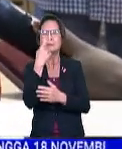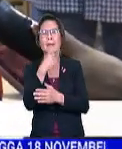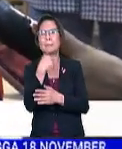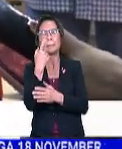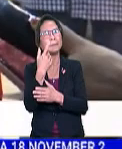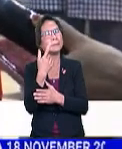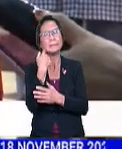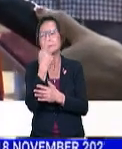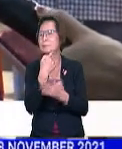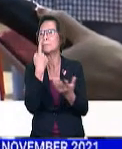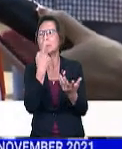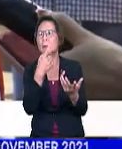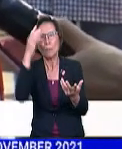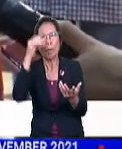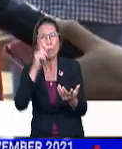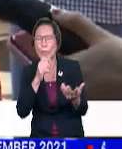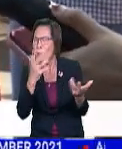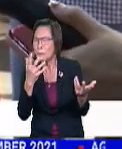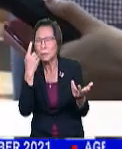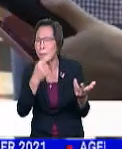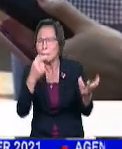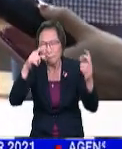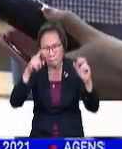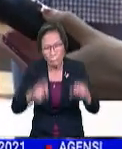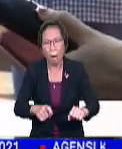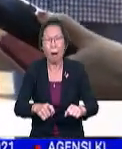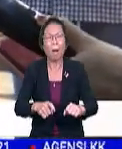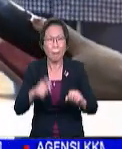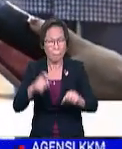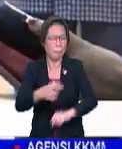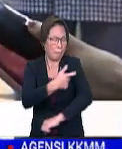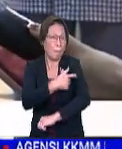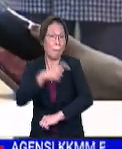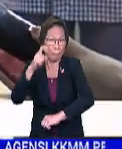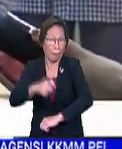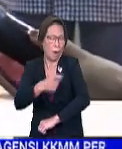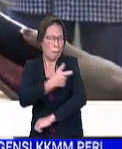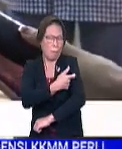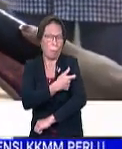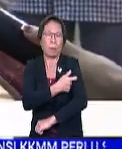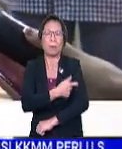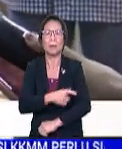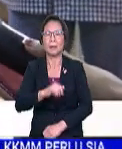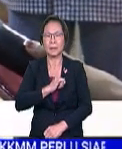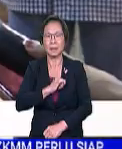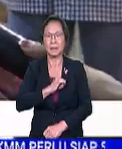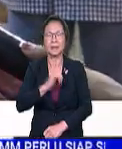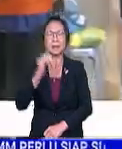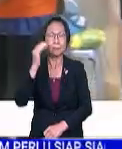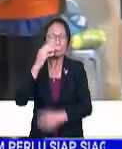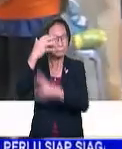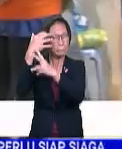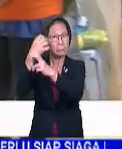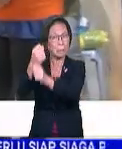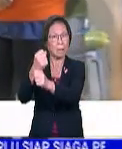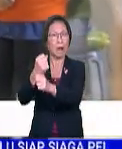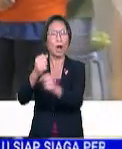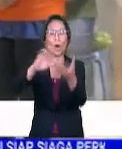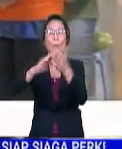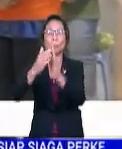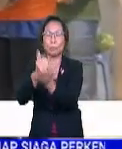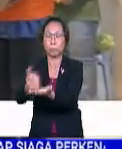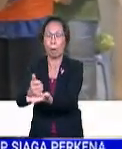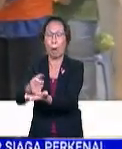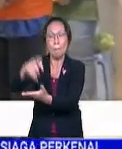kita bertekad komuniti gelandangan juga perlu divaksinasikan. Jelasnya,